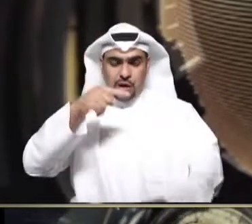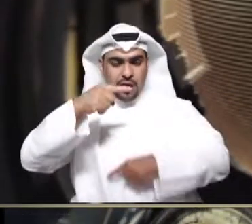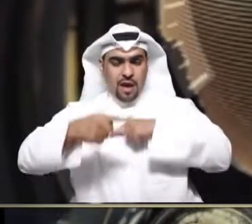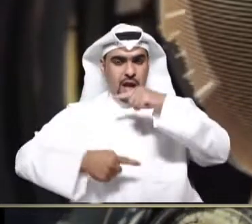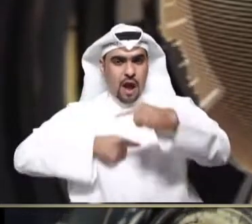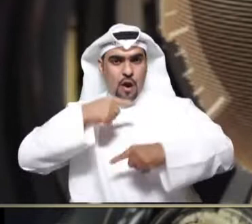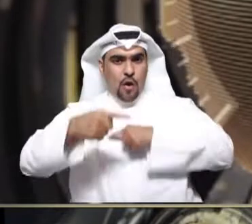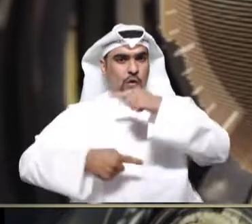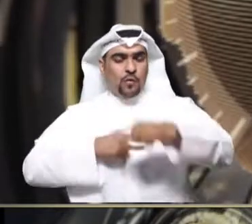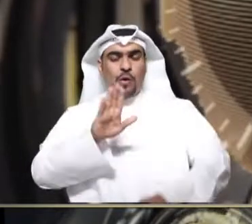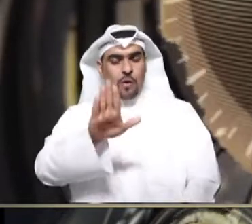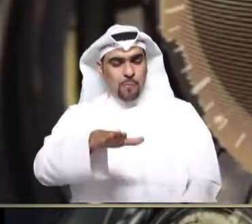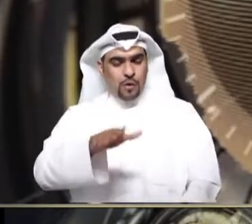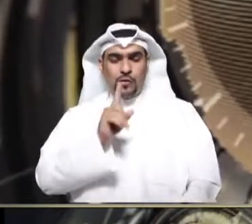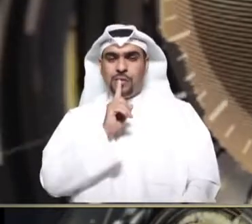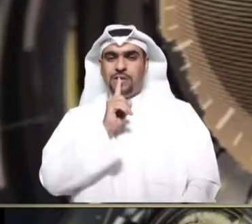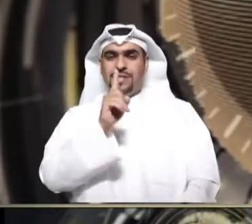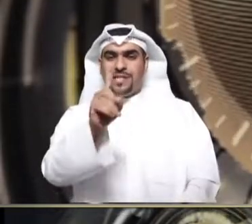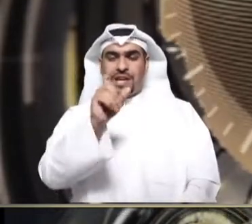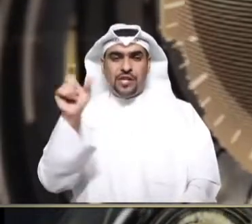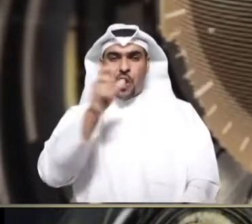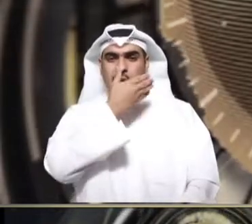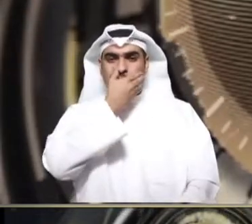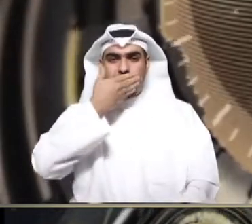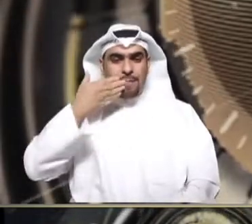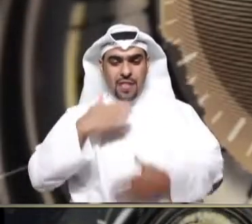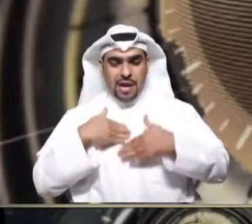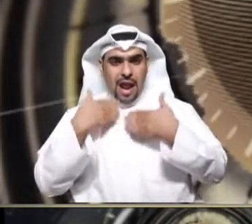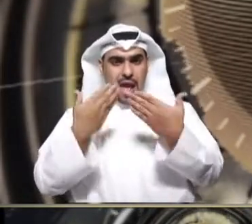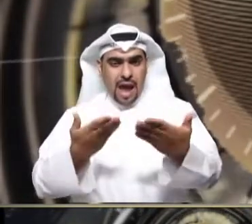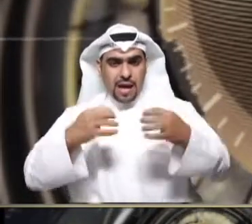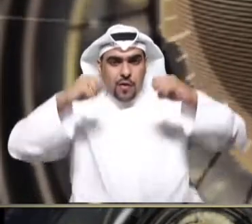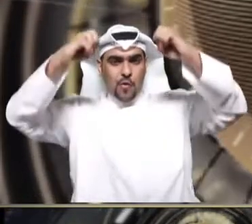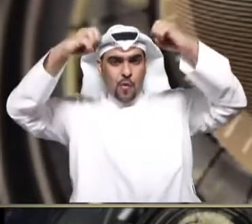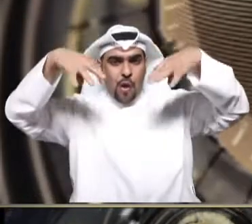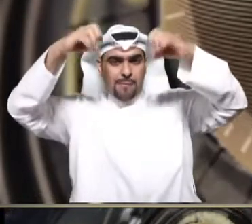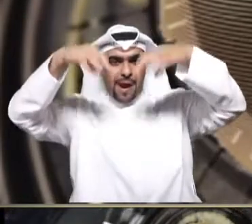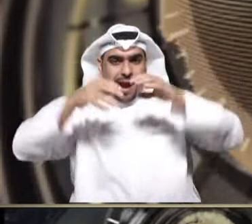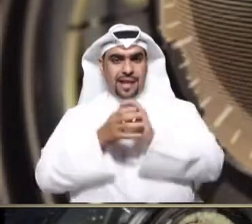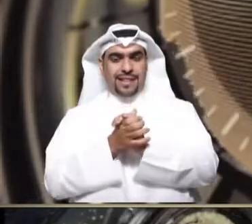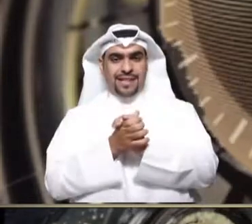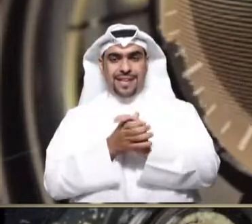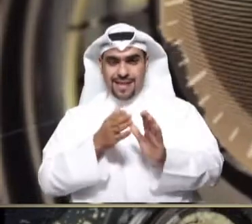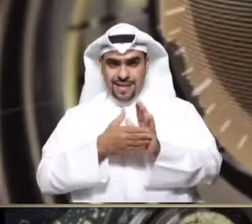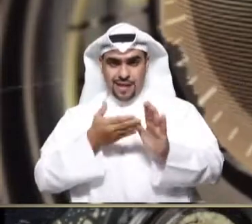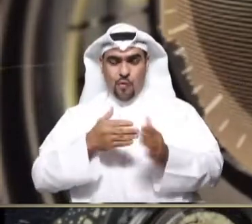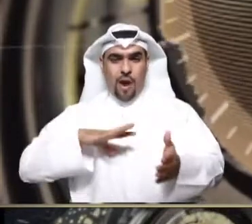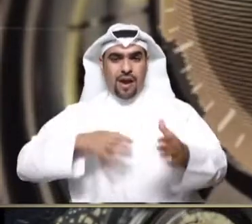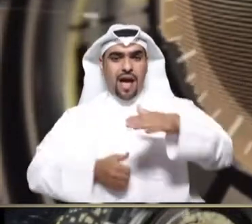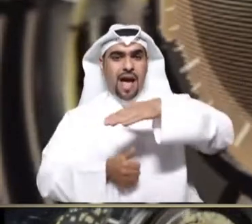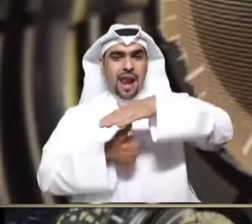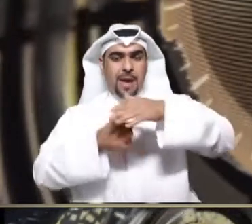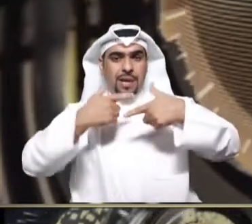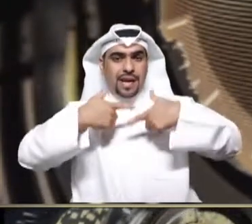والمواطنين الكرام بوافر الخير واليمن والبركات. ويعلن الديوان الأميري أن حضرة صاحب السمو